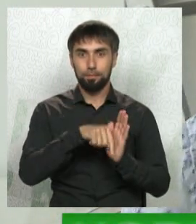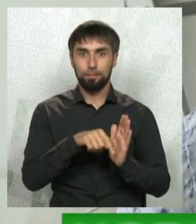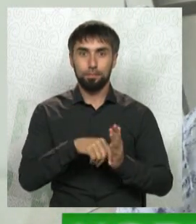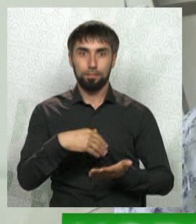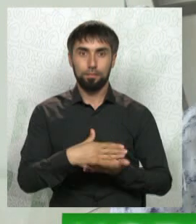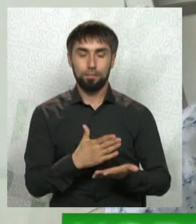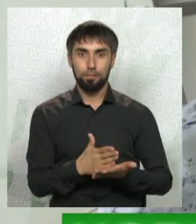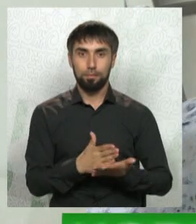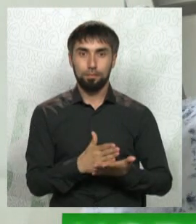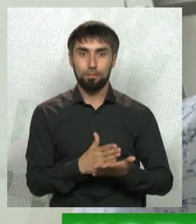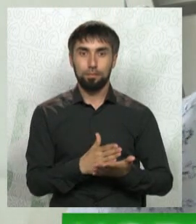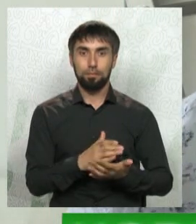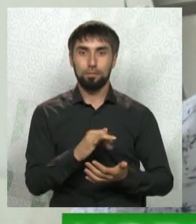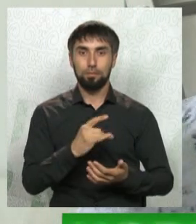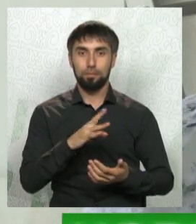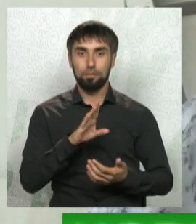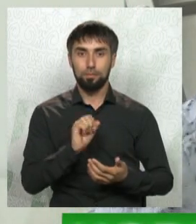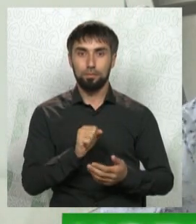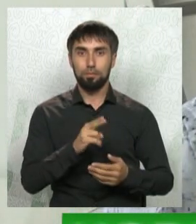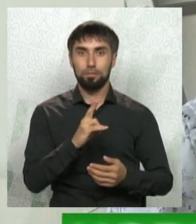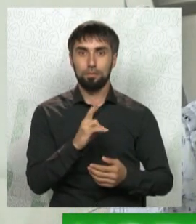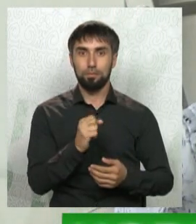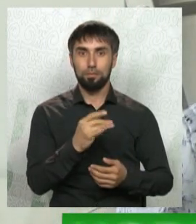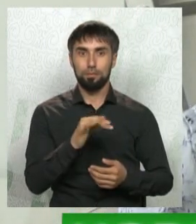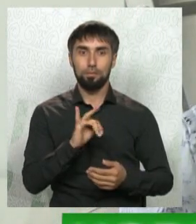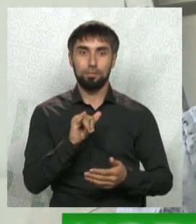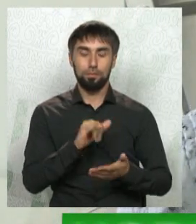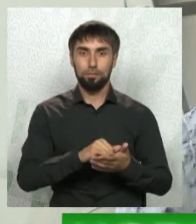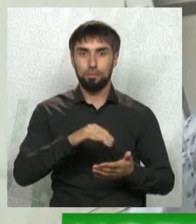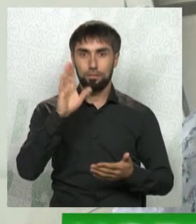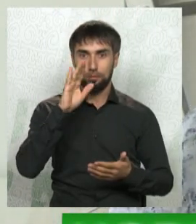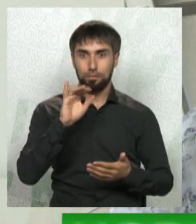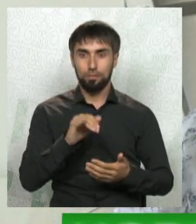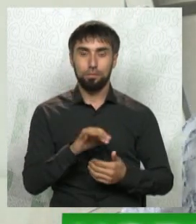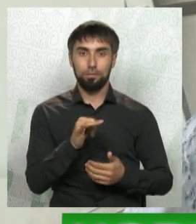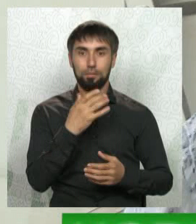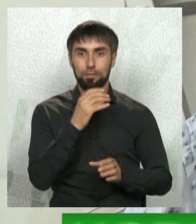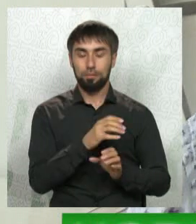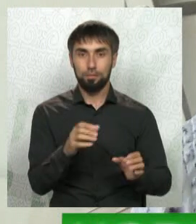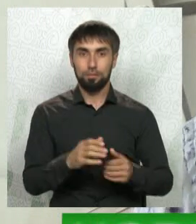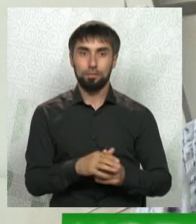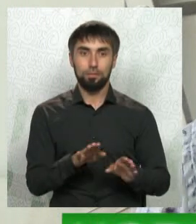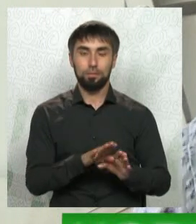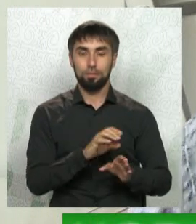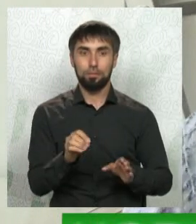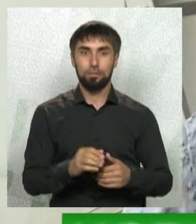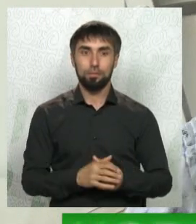перегородки, устройство канализации, проложили воду, отопление, также